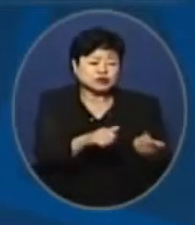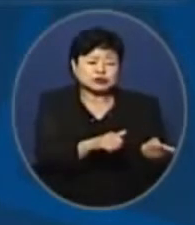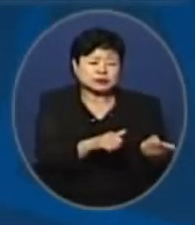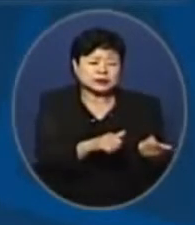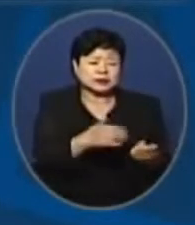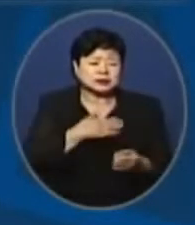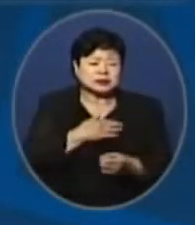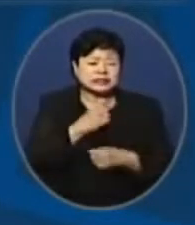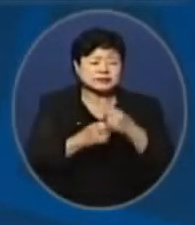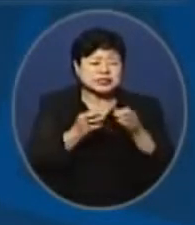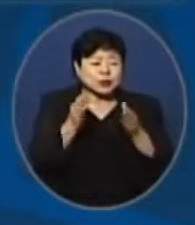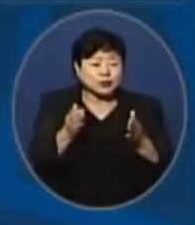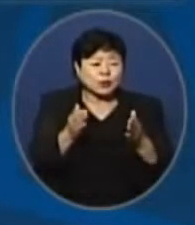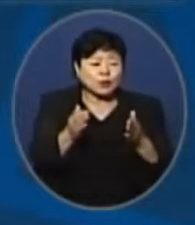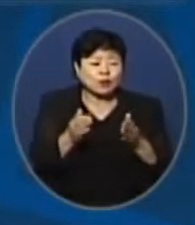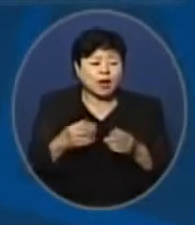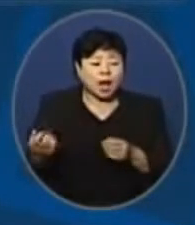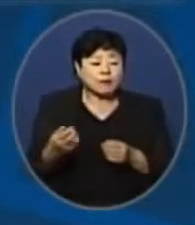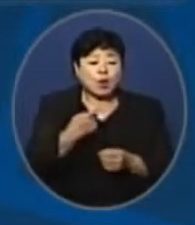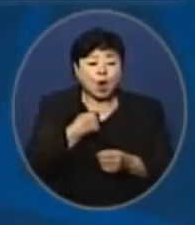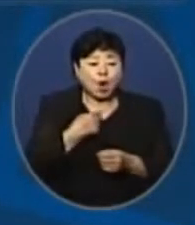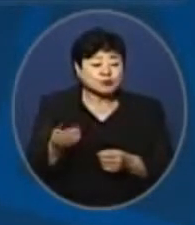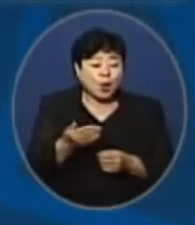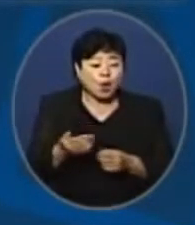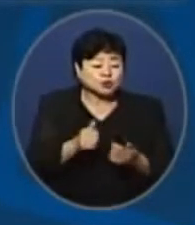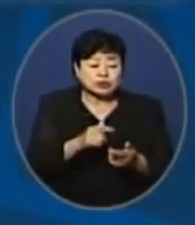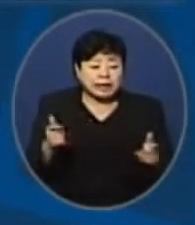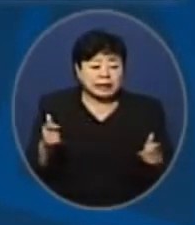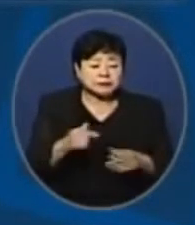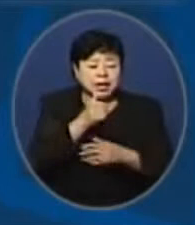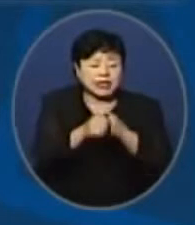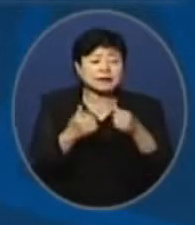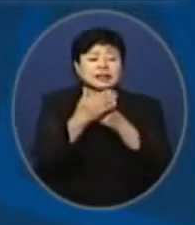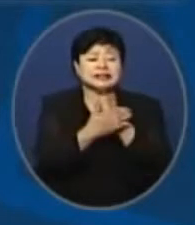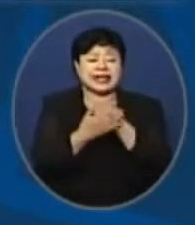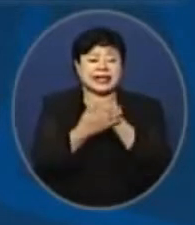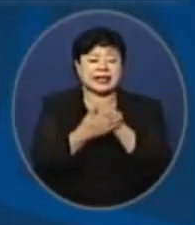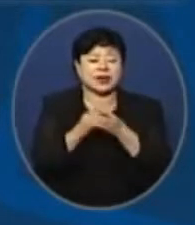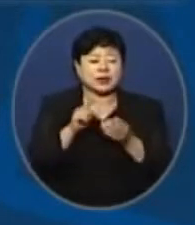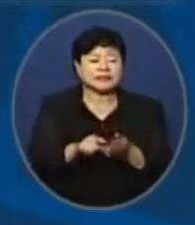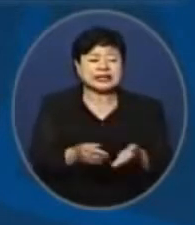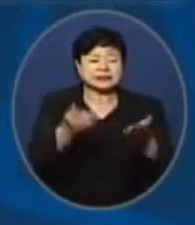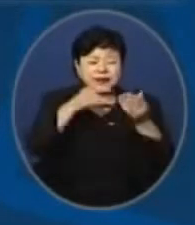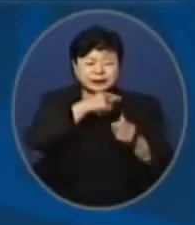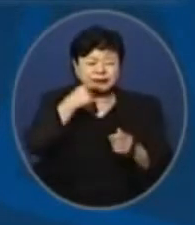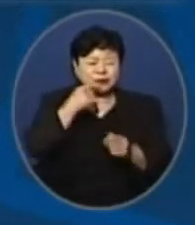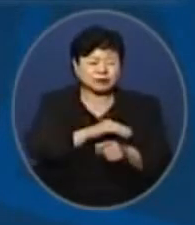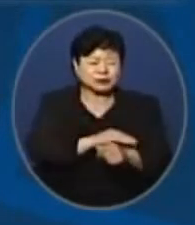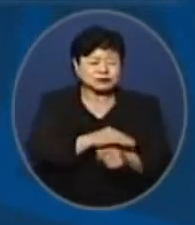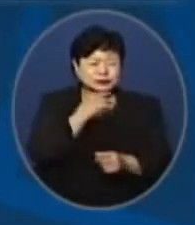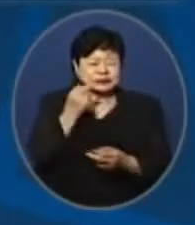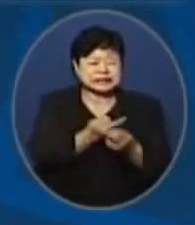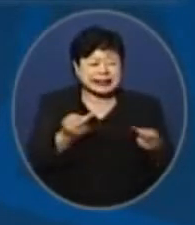죽었습니다. 그러나 저는 21년 동안 아픈 적도 없었고 죽지도 않았습니다. 이 모든 것이 하나님의 은혜입니다. 오랜 세월 피로 물든